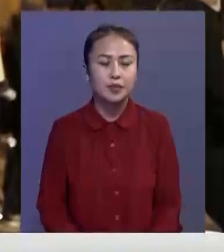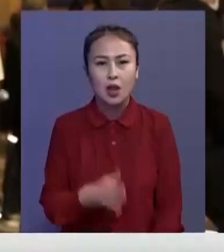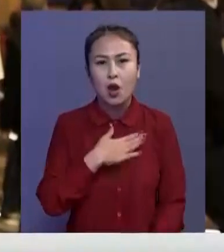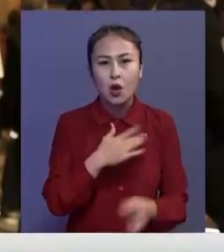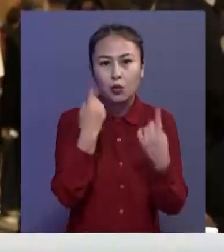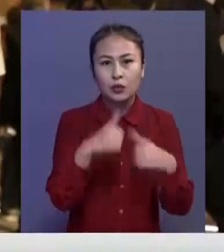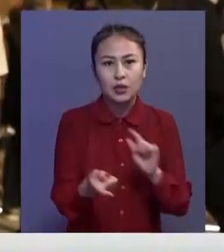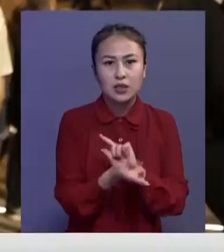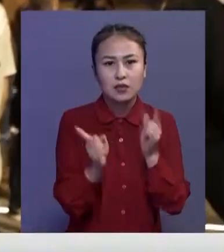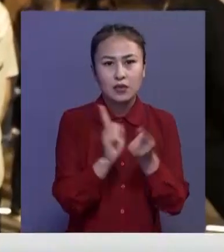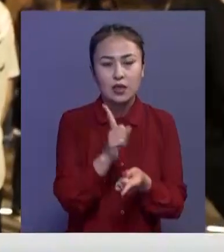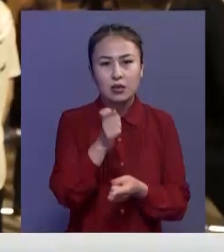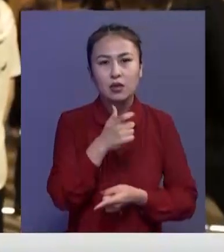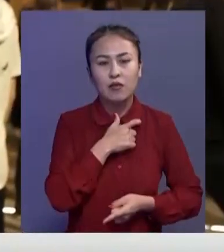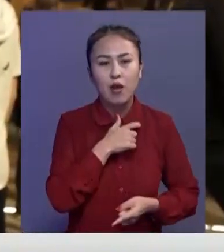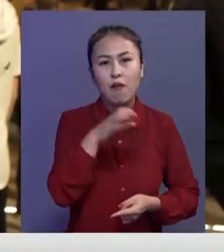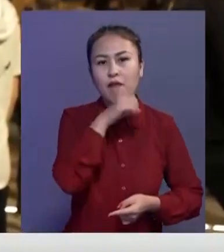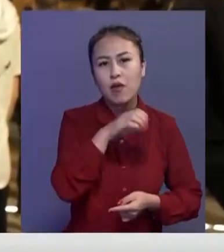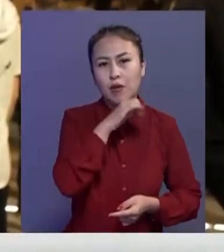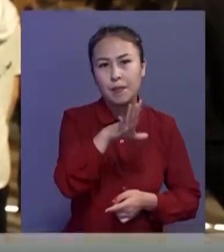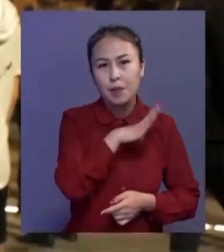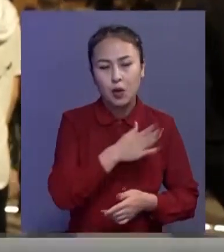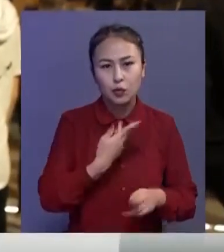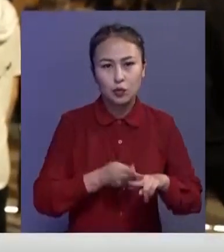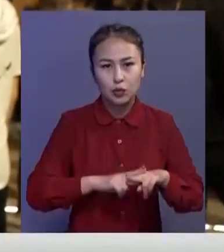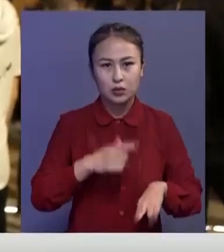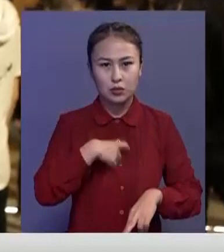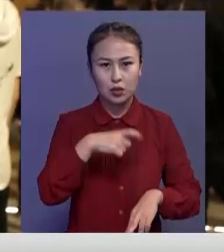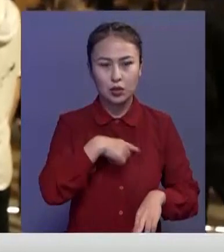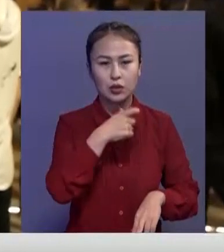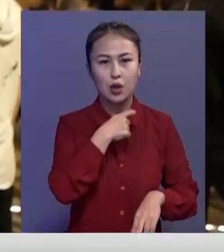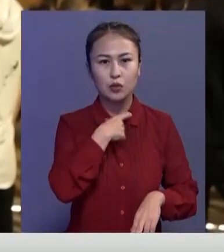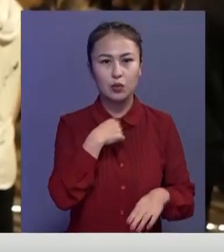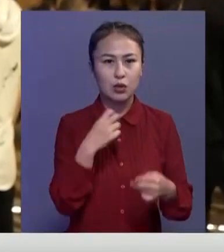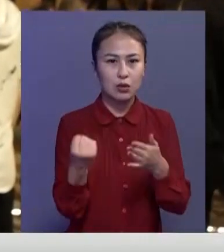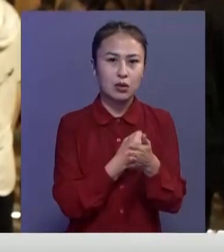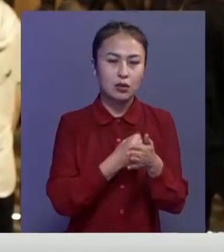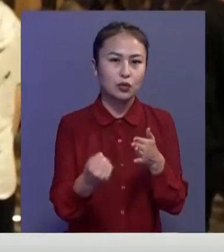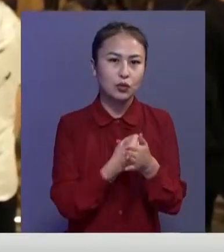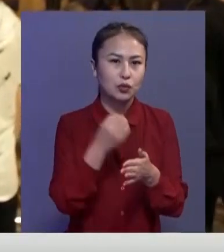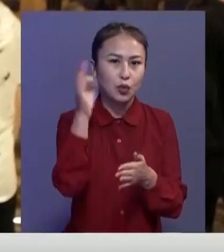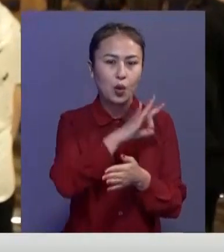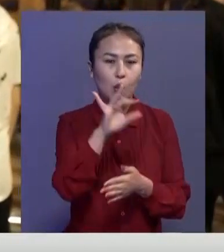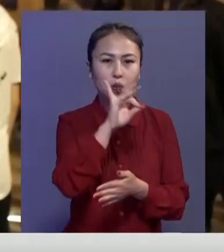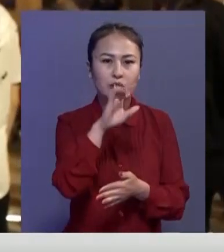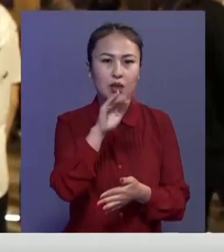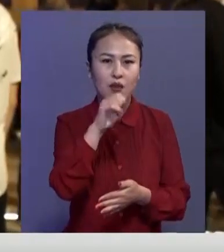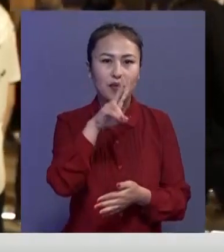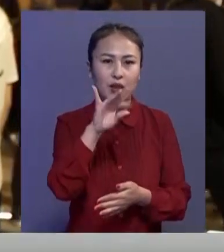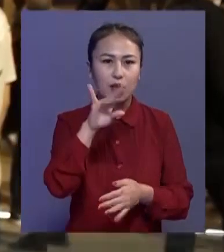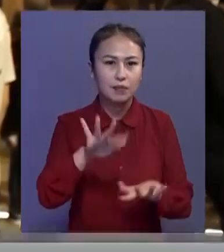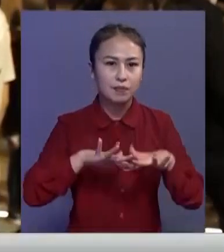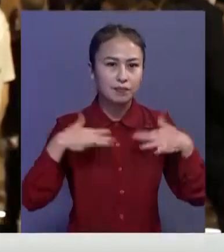Өзгеріс үшін күрескендердің дауысы ұрланды. Сондықтан өз дауысымыз үшін күресу туралы шешім қабылдап, Руставели даңғылына